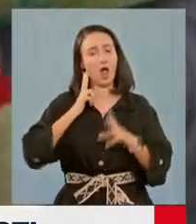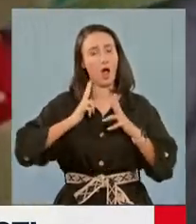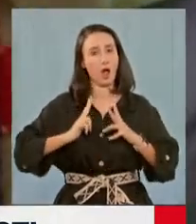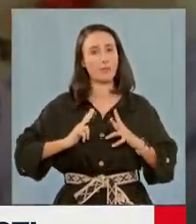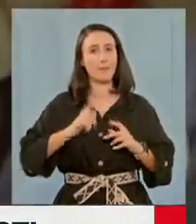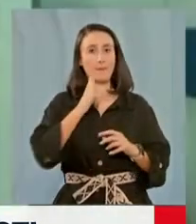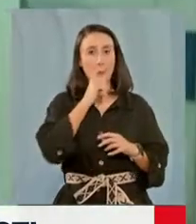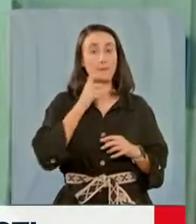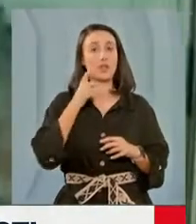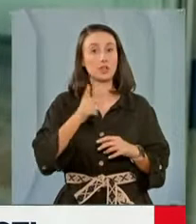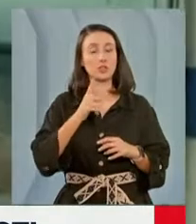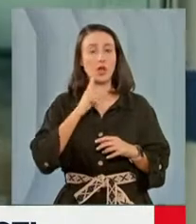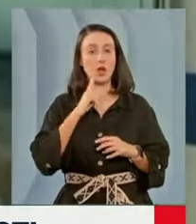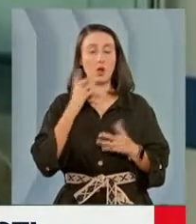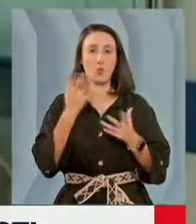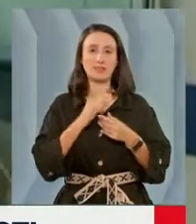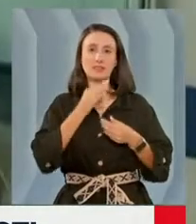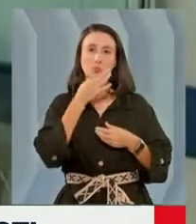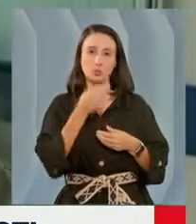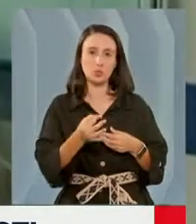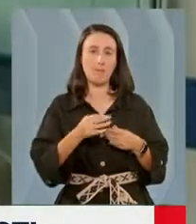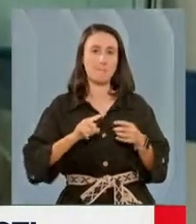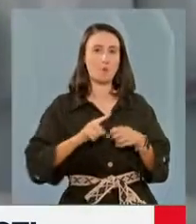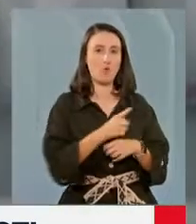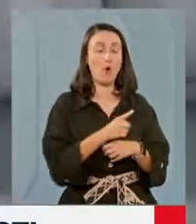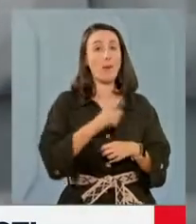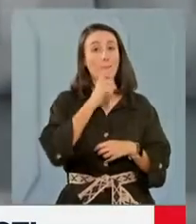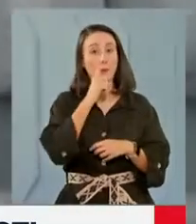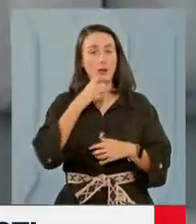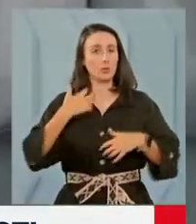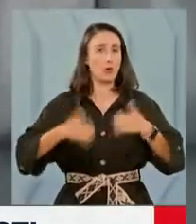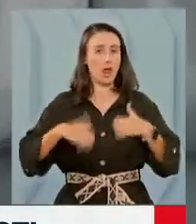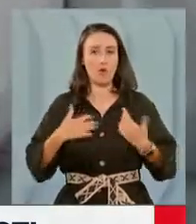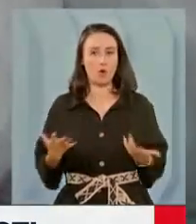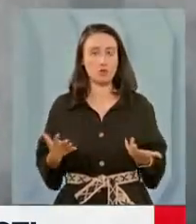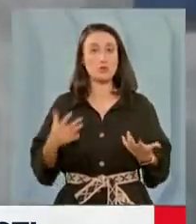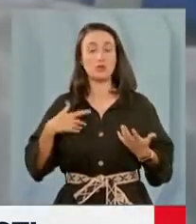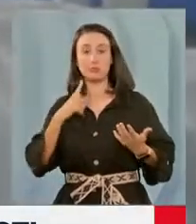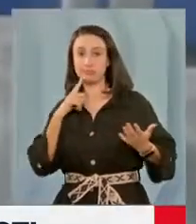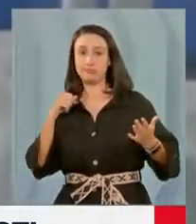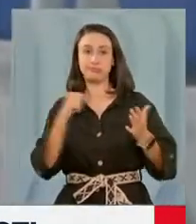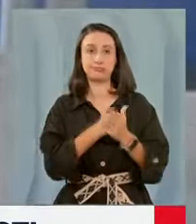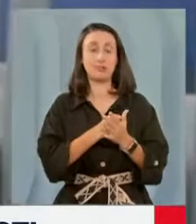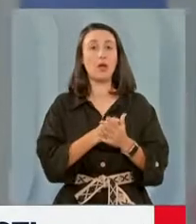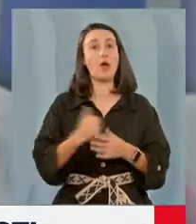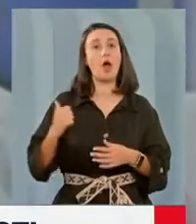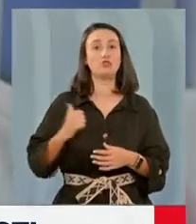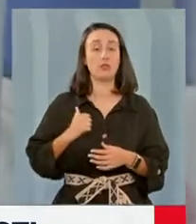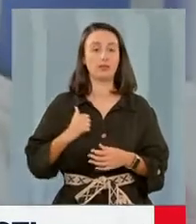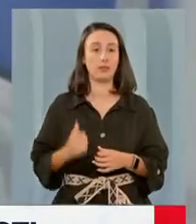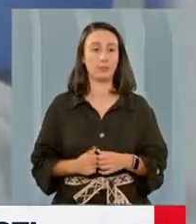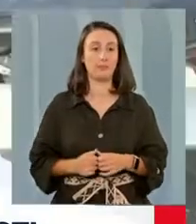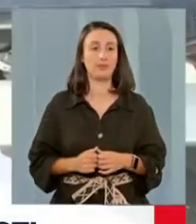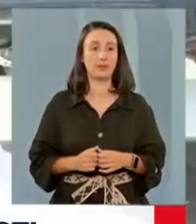pe individ, însă acesta a luat spusele paznicului drept provocare. Bărbatul și-a ieșit din fire complet și s-a năpustit asupra agentului de pază. În